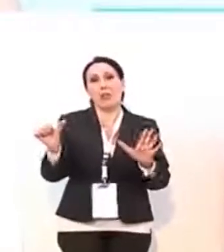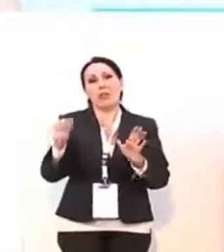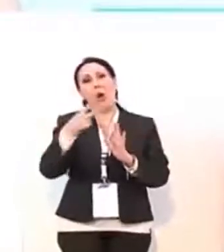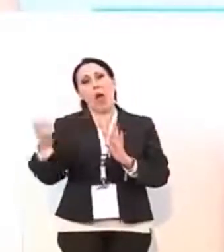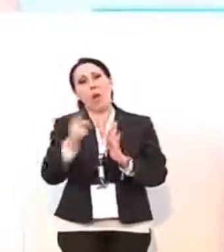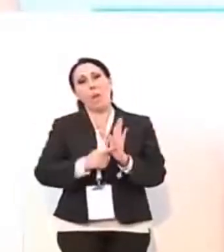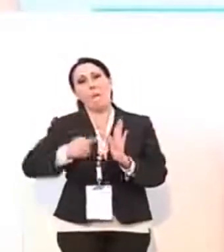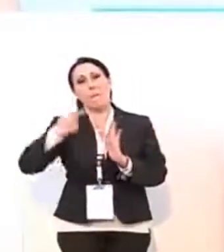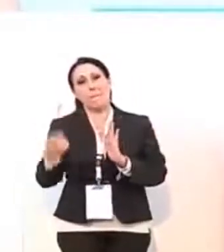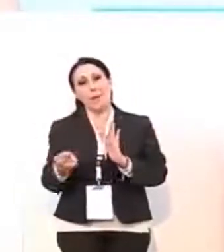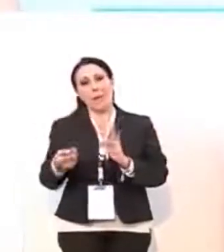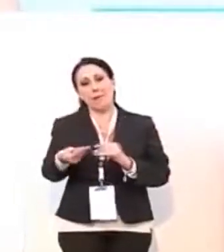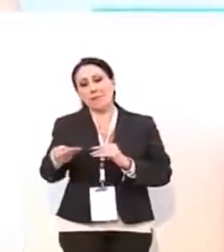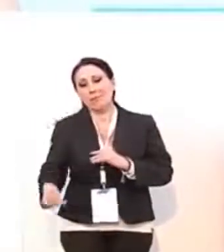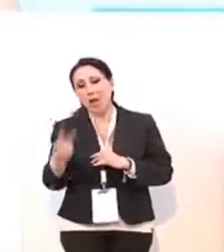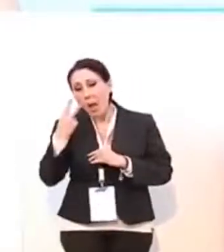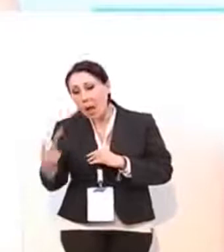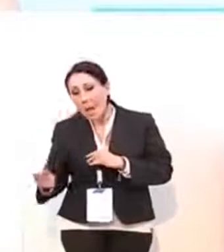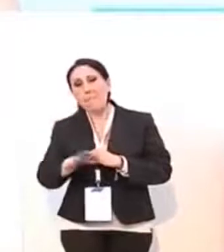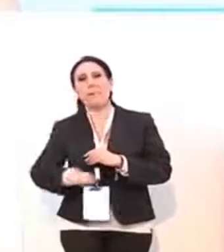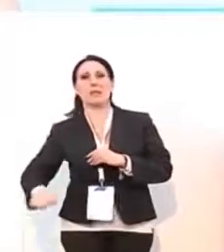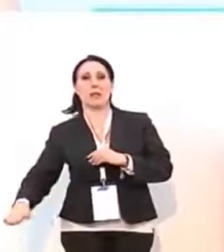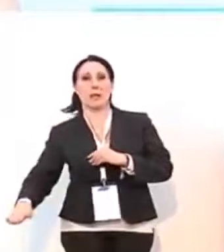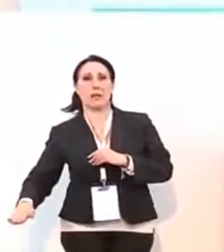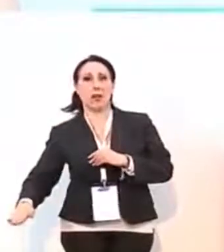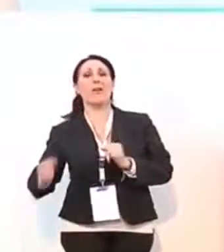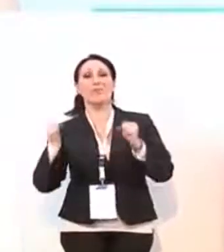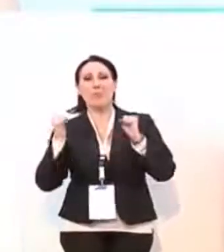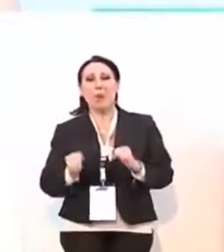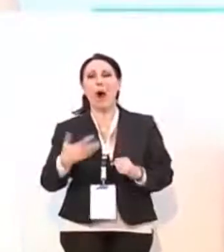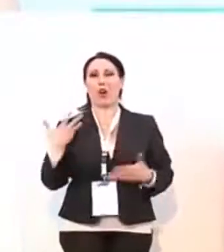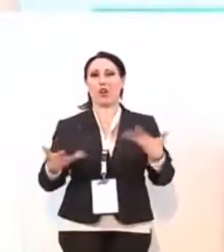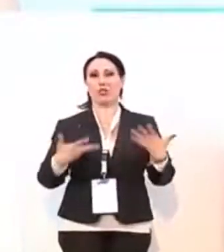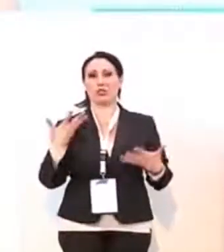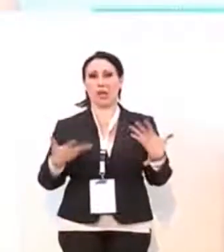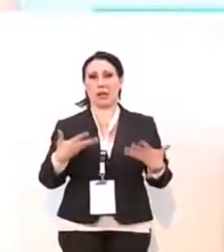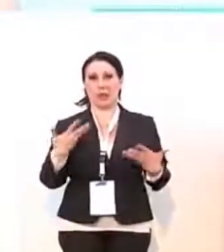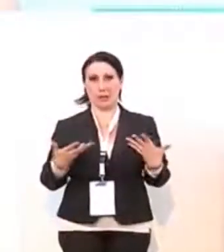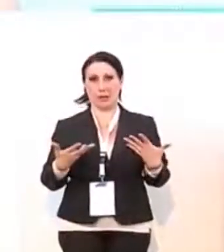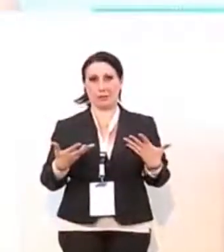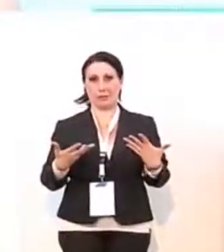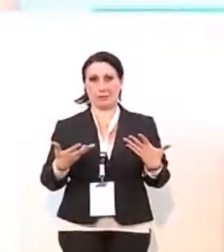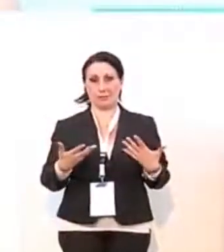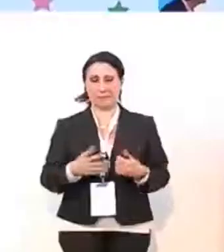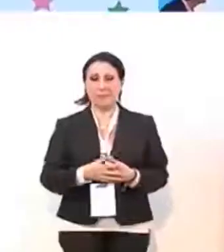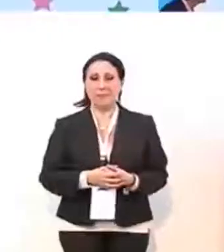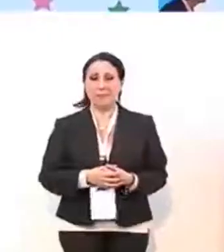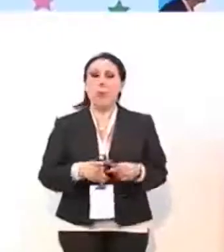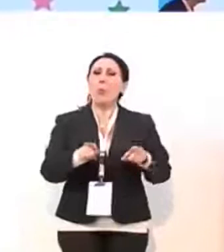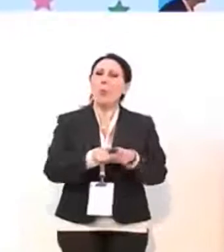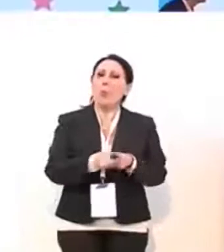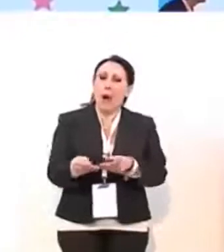questo voucher babysitting, lo abbiamo esteso anche alle lavoratrici autonome, alle libere professioniste, perché per il